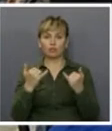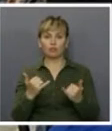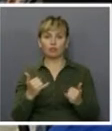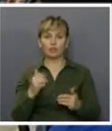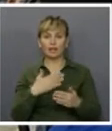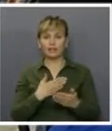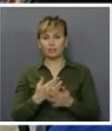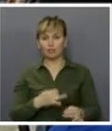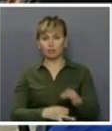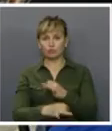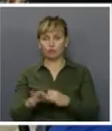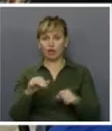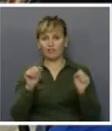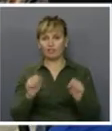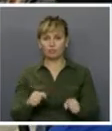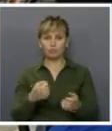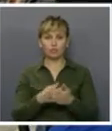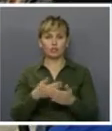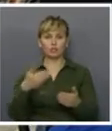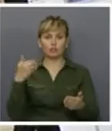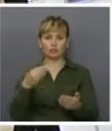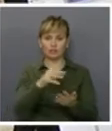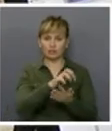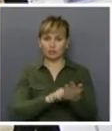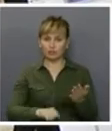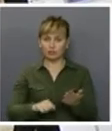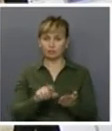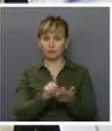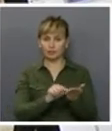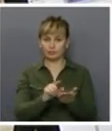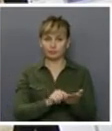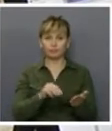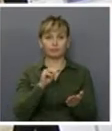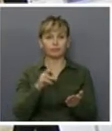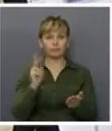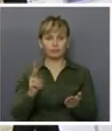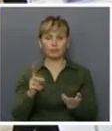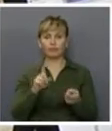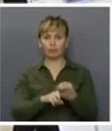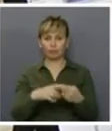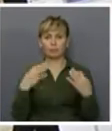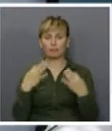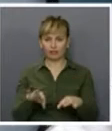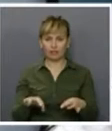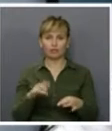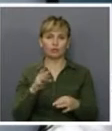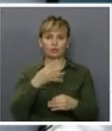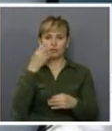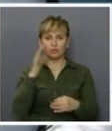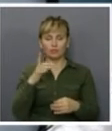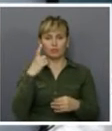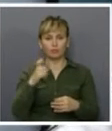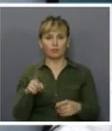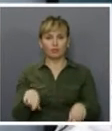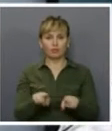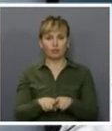обсуждается казахстанцами, о возможности досрочного снятия средств со счетов ЕНПФ, Талгат Камаров относится с одобрением. Но при этом не забывает напомнить,